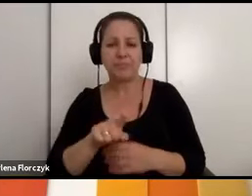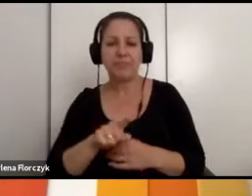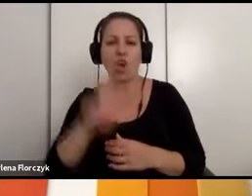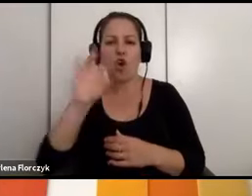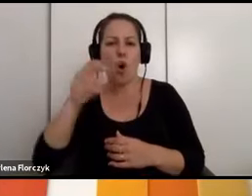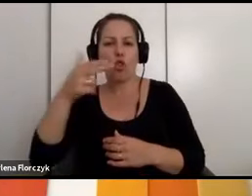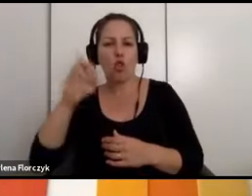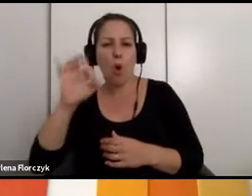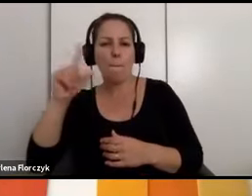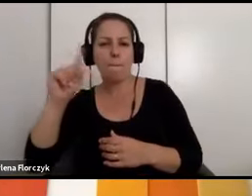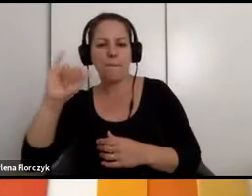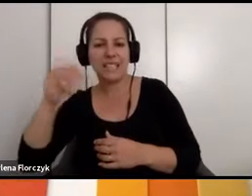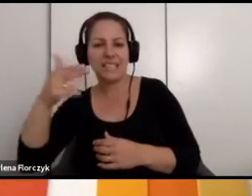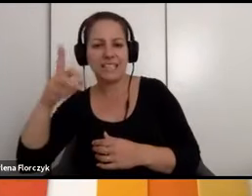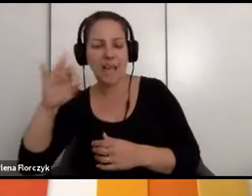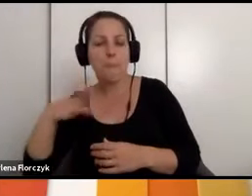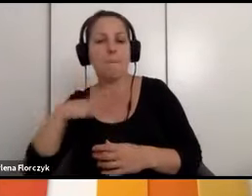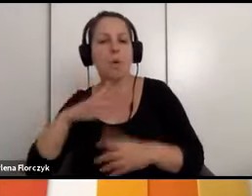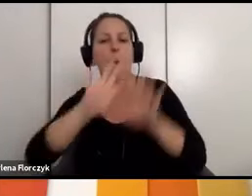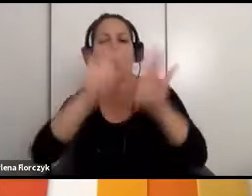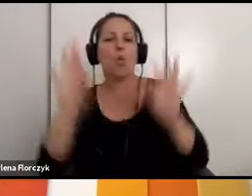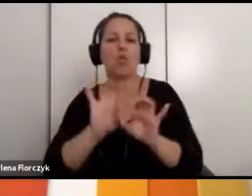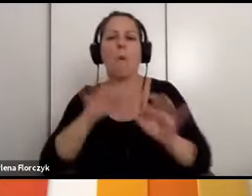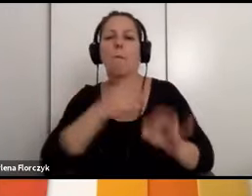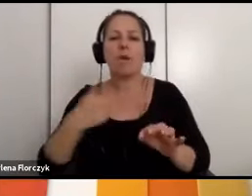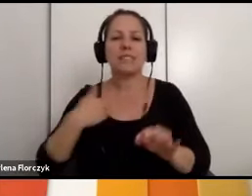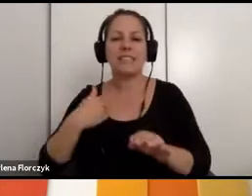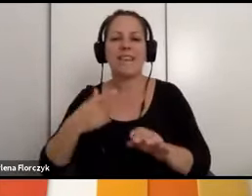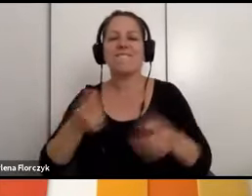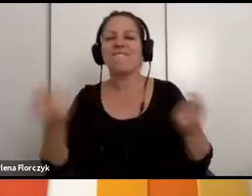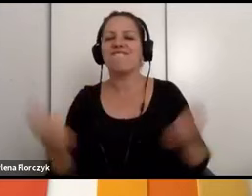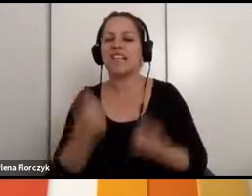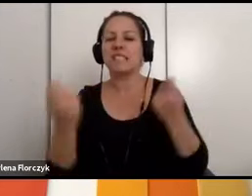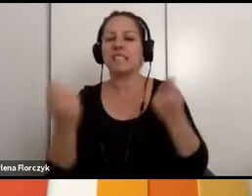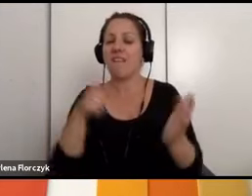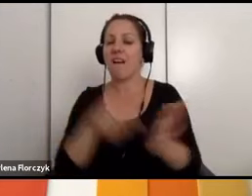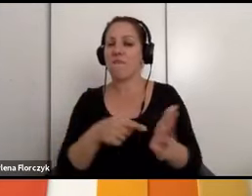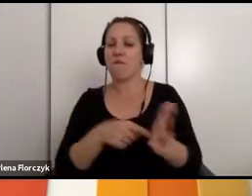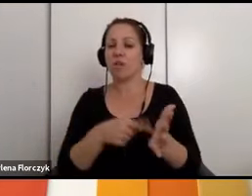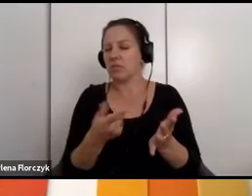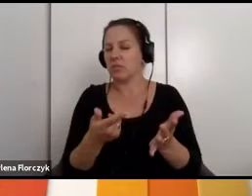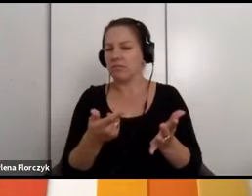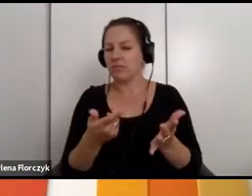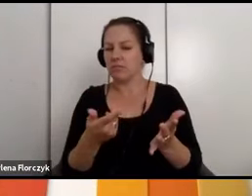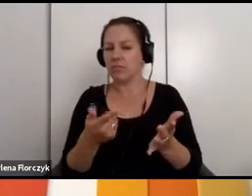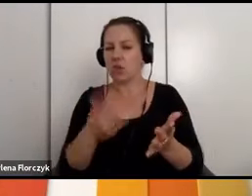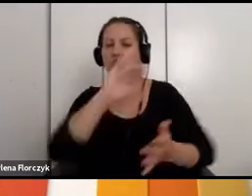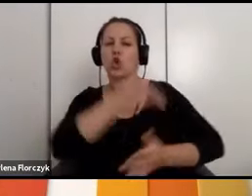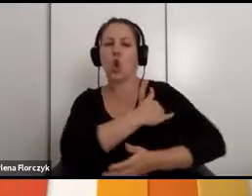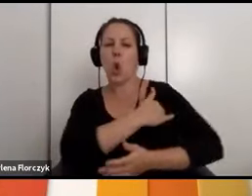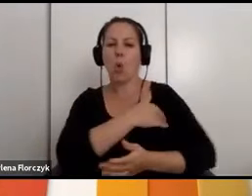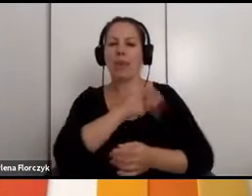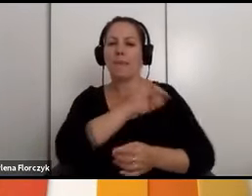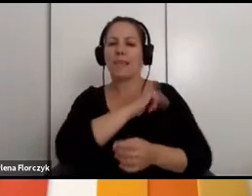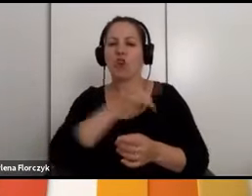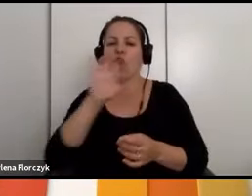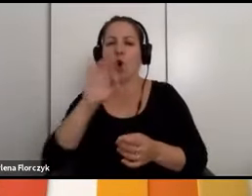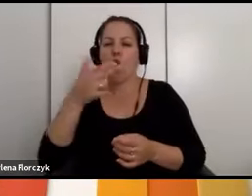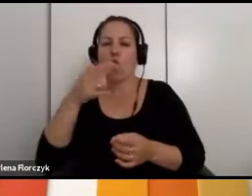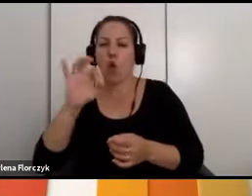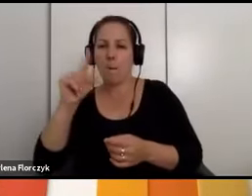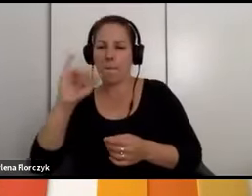taki ogólnopolski festiwal właśnie szkół imienia Marii Konopnickiej,